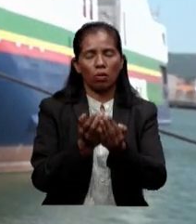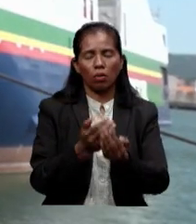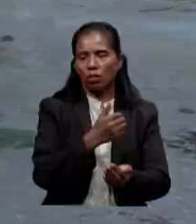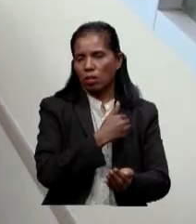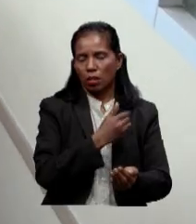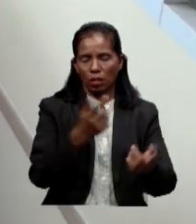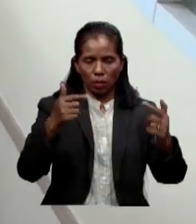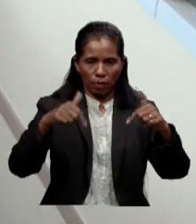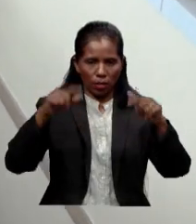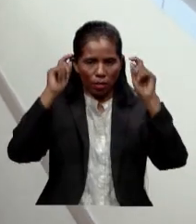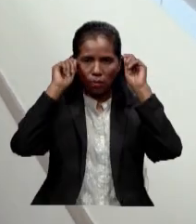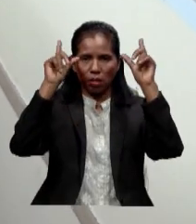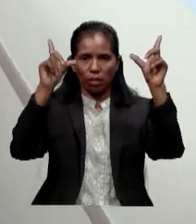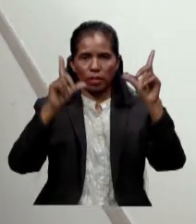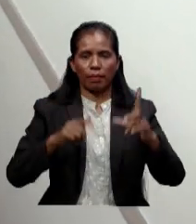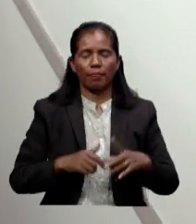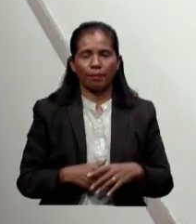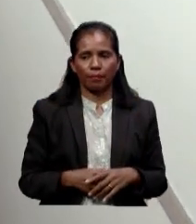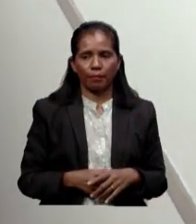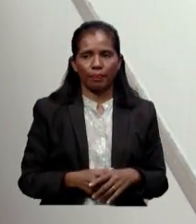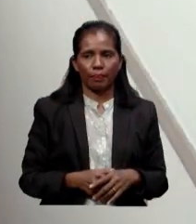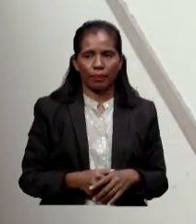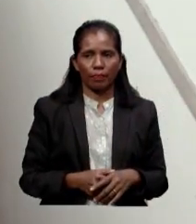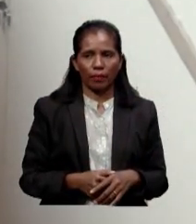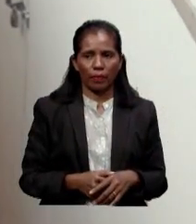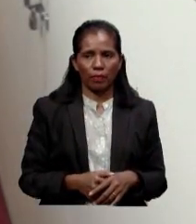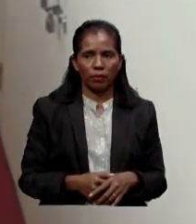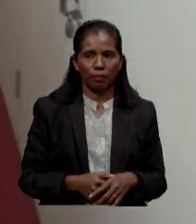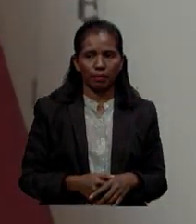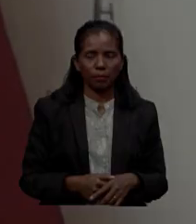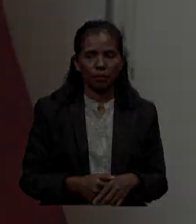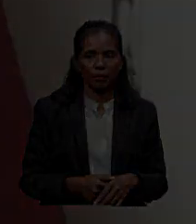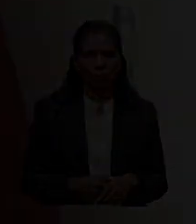dau to o Timor Leste. Celina Lopes, Agostinho da Costa, GMN.